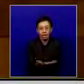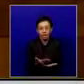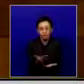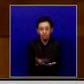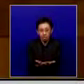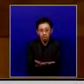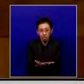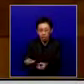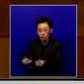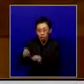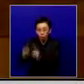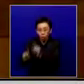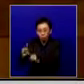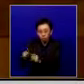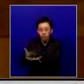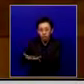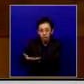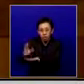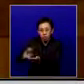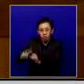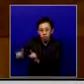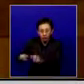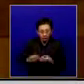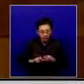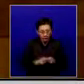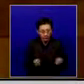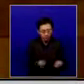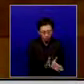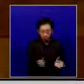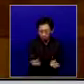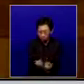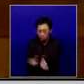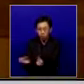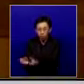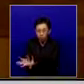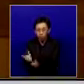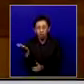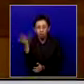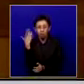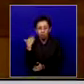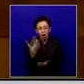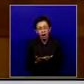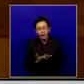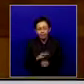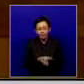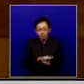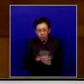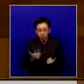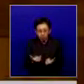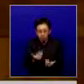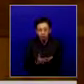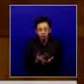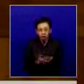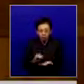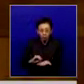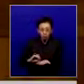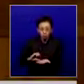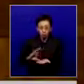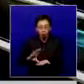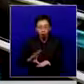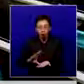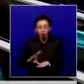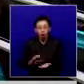ลาดทุนทันทีสมัยนู้นตลาดตราสารยังไม่ใหญ่แต่สมัยนี้ตลาดตราสารนี่ใหญ่มากตลาด